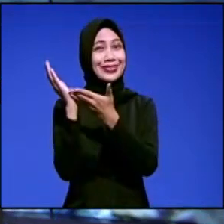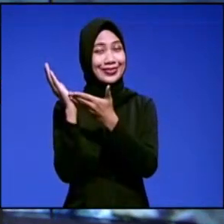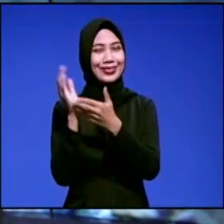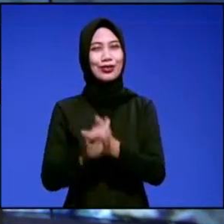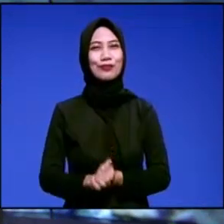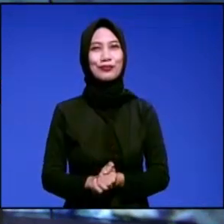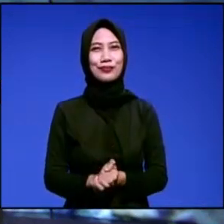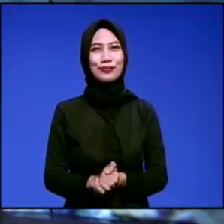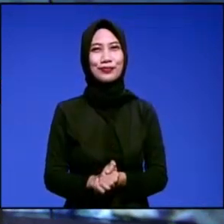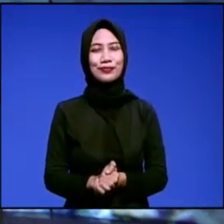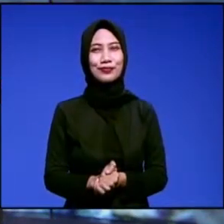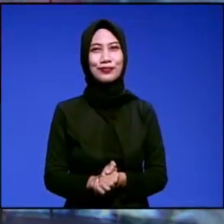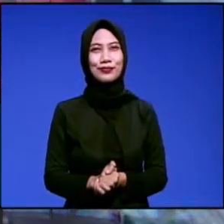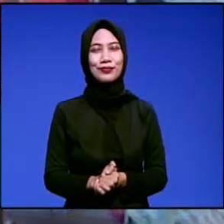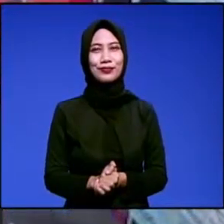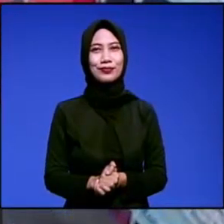merangkumnya untuk Anda.